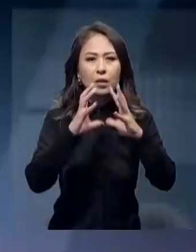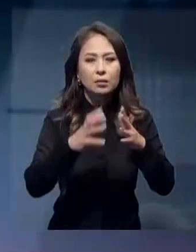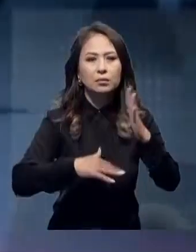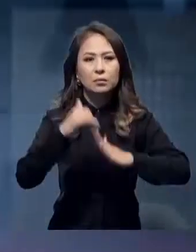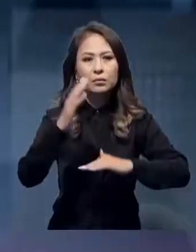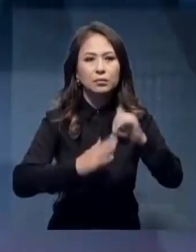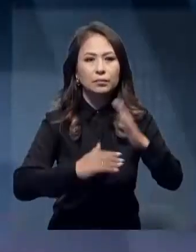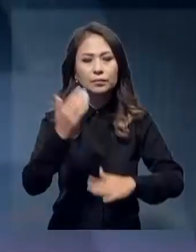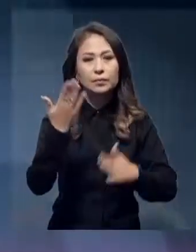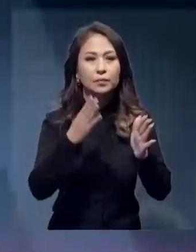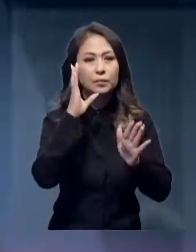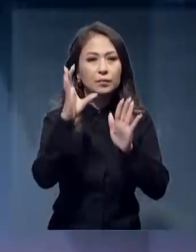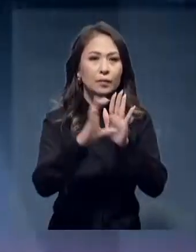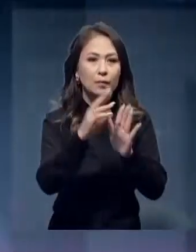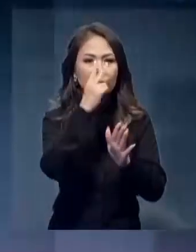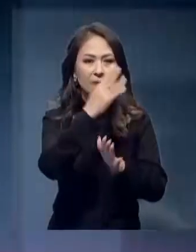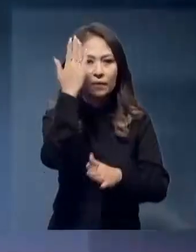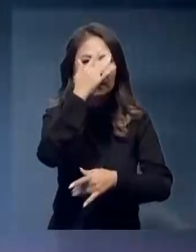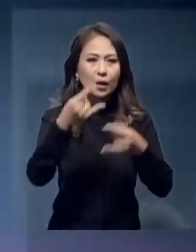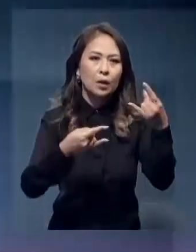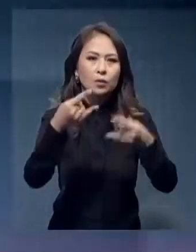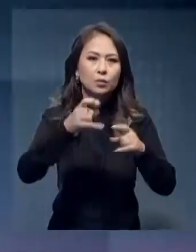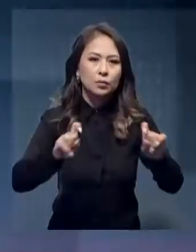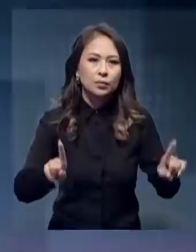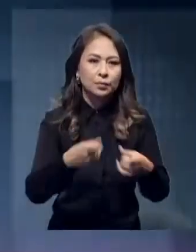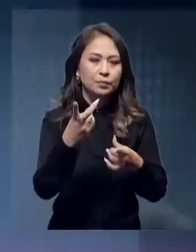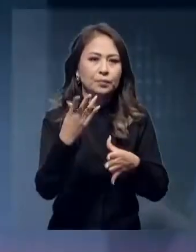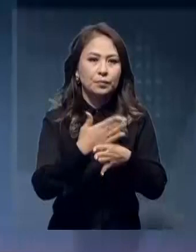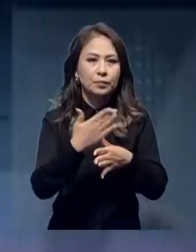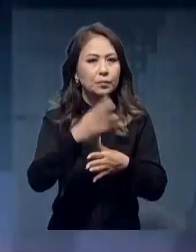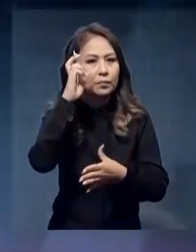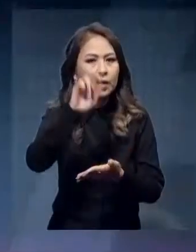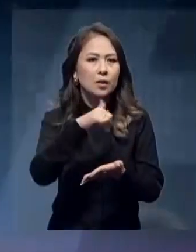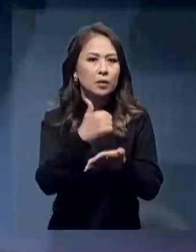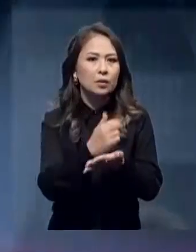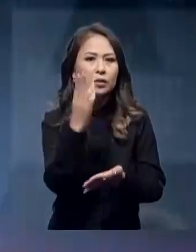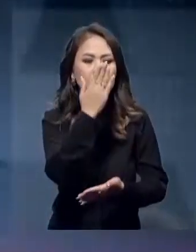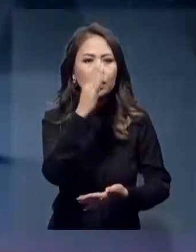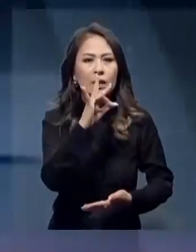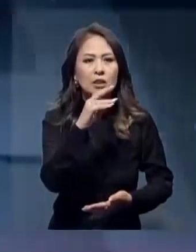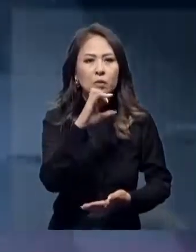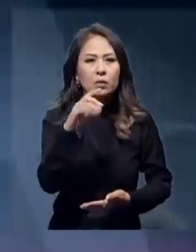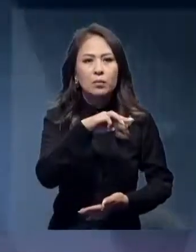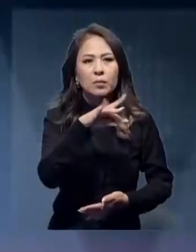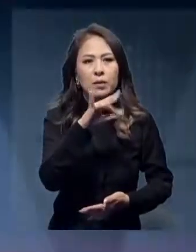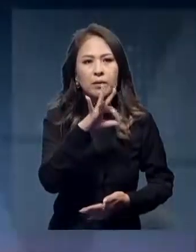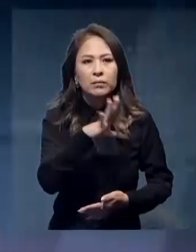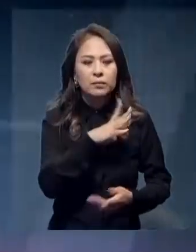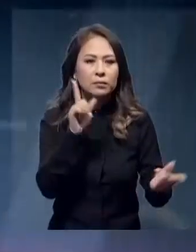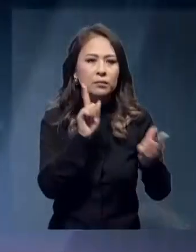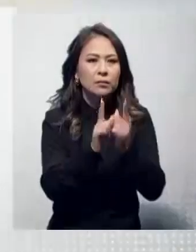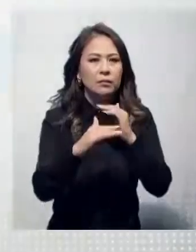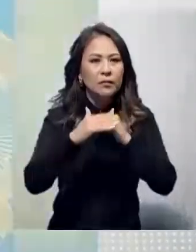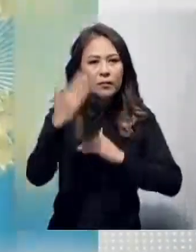Әлемдік тәжірибеге сүйене отырып, отандық кино индустриясын жаңғыртуға жет. Мемлекет басшысы кинорежиссер Тимур Бекмамбетовты